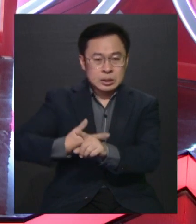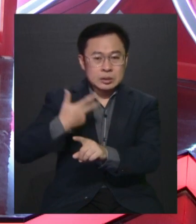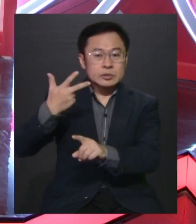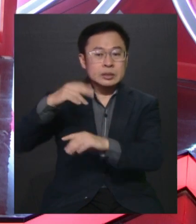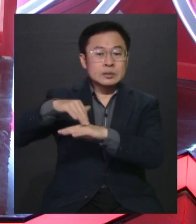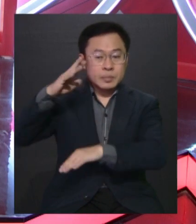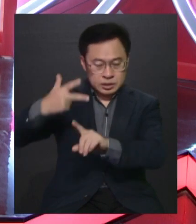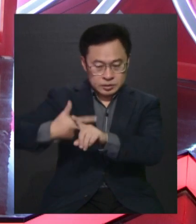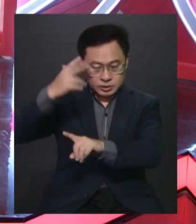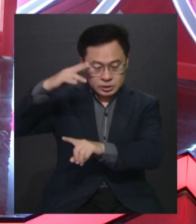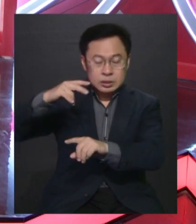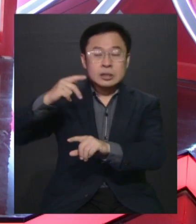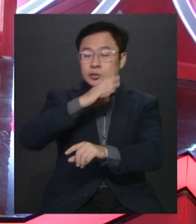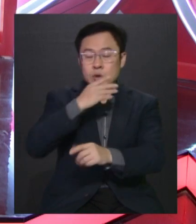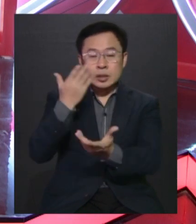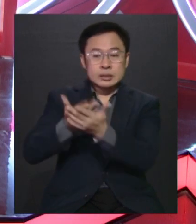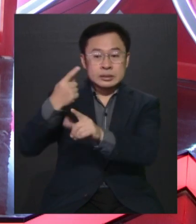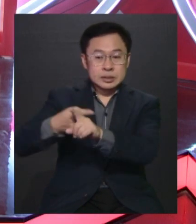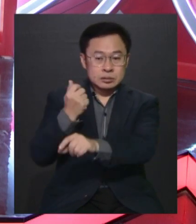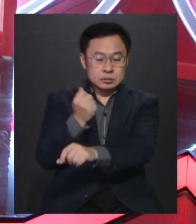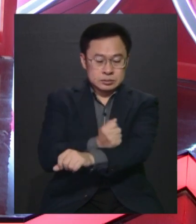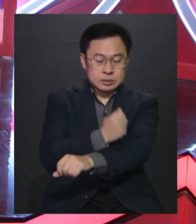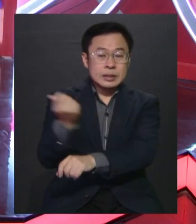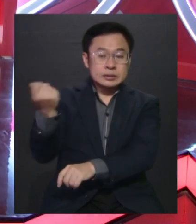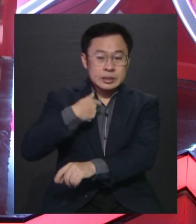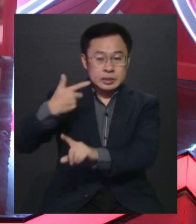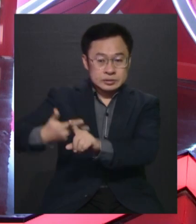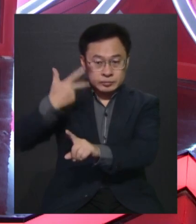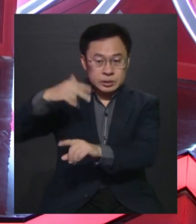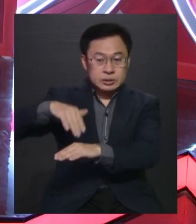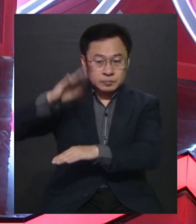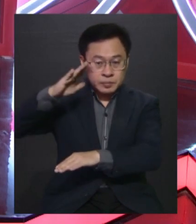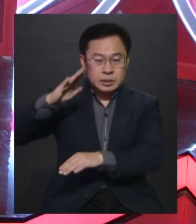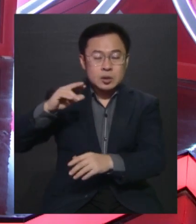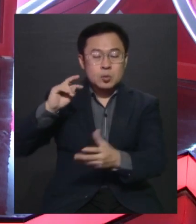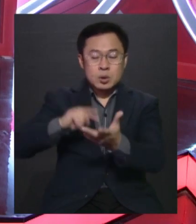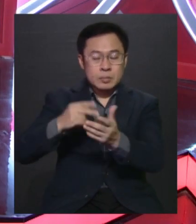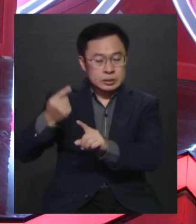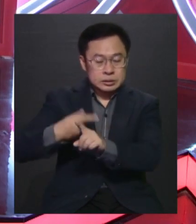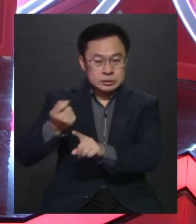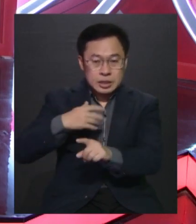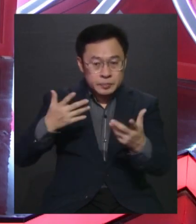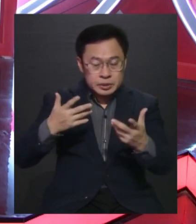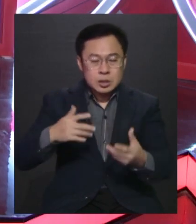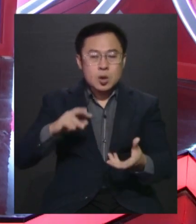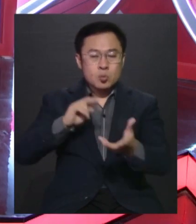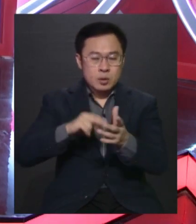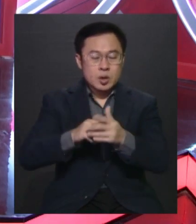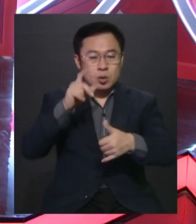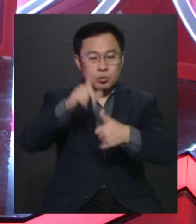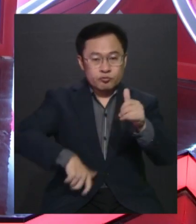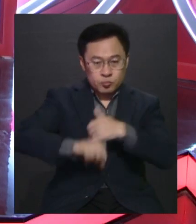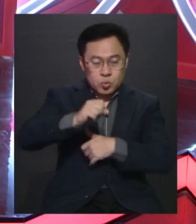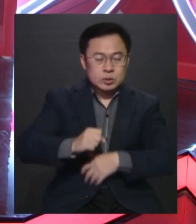นนะฮะนักเตะเนี่ยถ้าตามกฎเนี่ยสามารถยื่นเรื่องแล้วก็ให้ตัวเองเป็นนักเตะฟรีเอเจนต์ได้แต่ว่าจริงๆแล้วเนี่ยก็ต้องบอกว่าในไทยอาจจะไม่ได้ไป